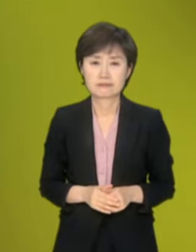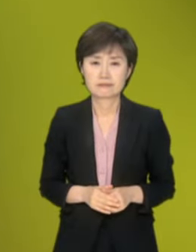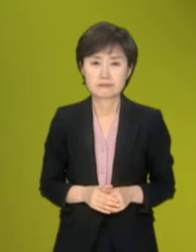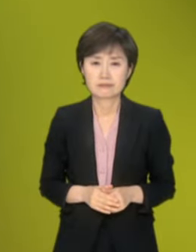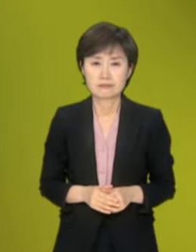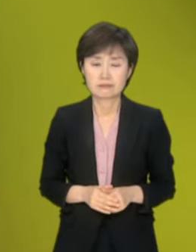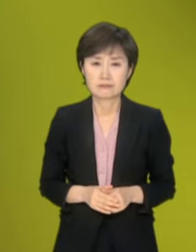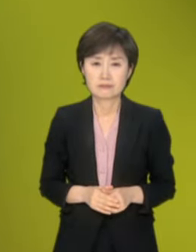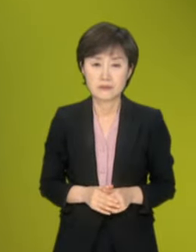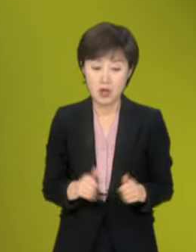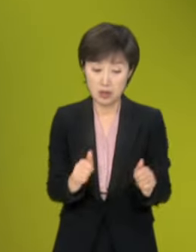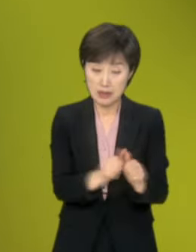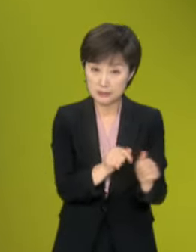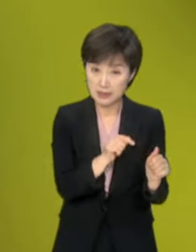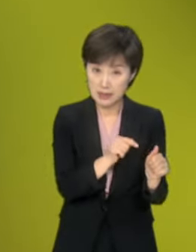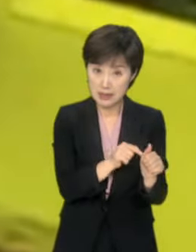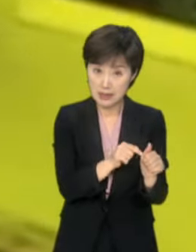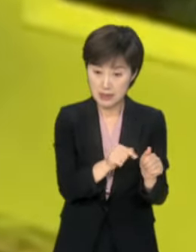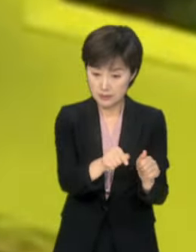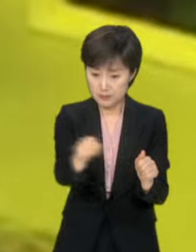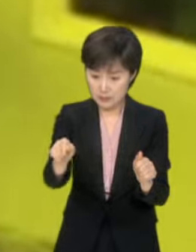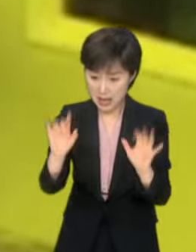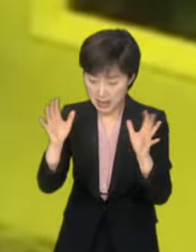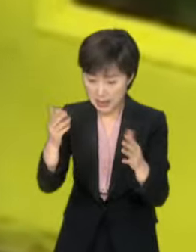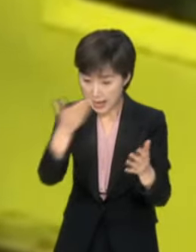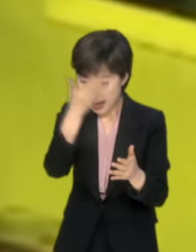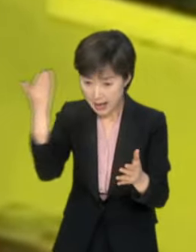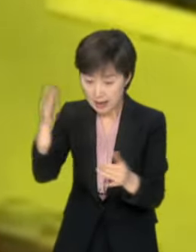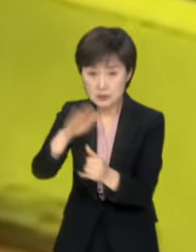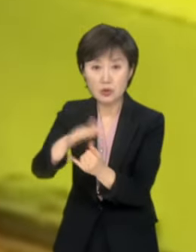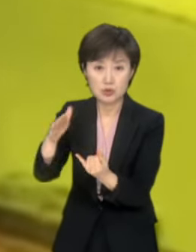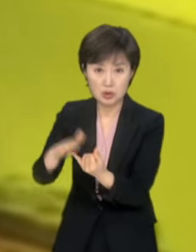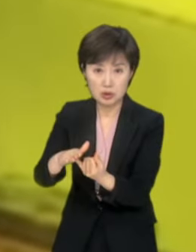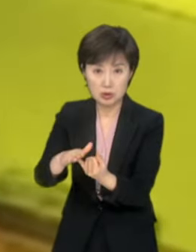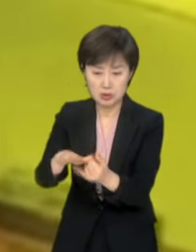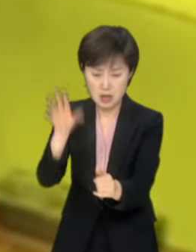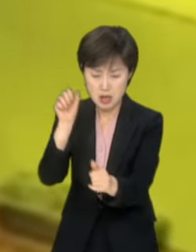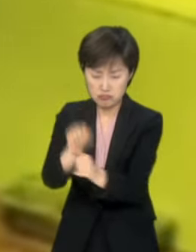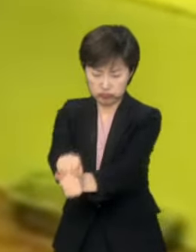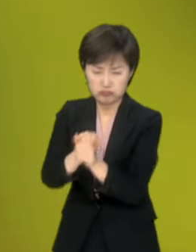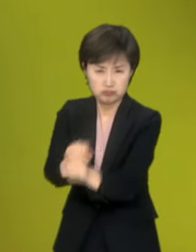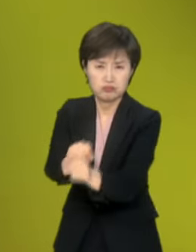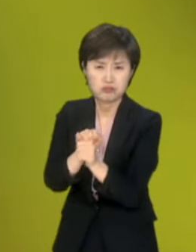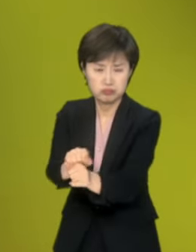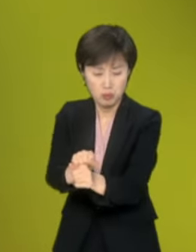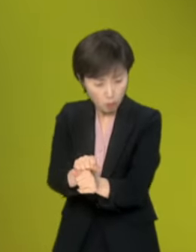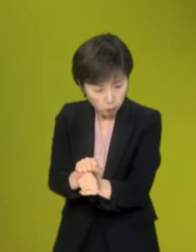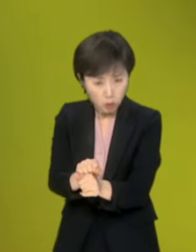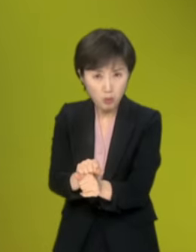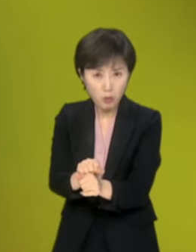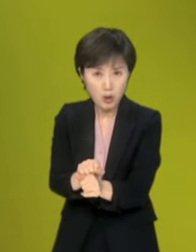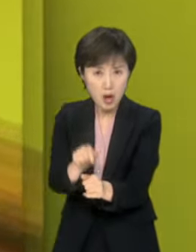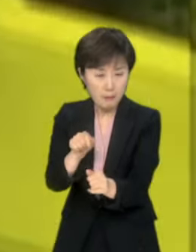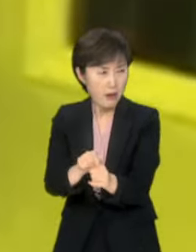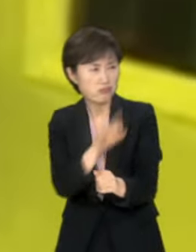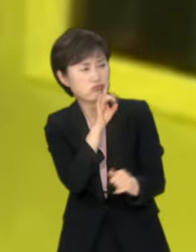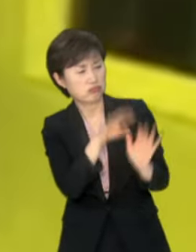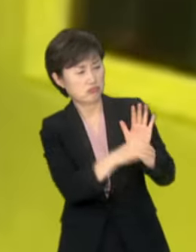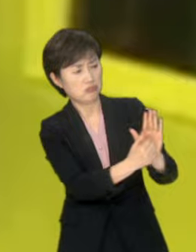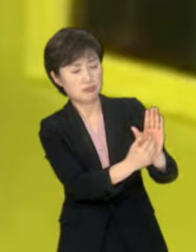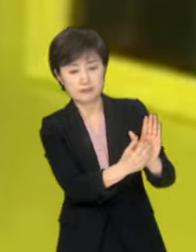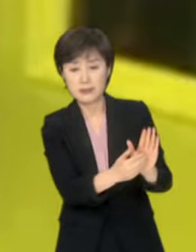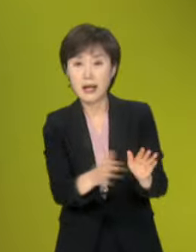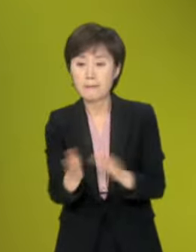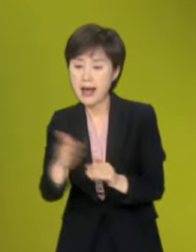한 남성이 앞에서서 있는 아이의 몸을 잡고 거칠게 흔들어 댑니다 아이가 저항하자